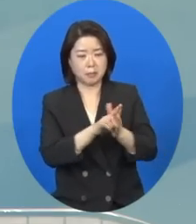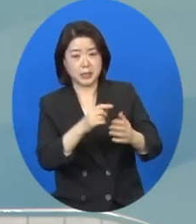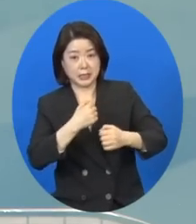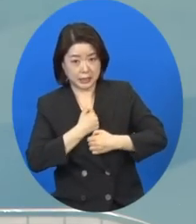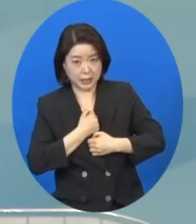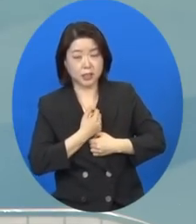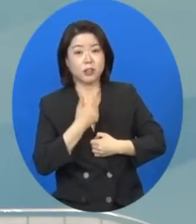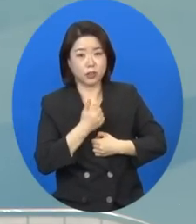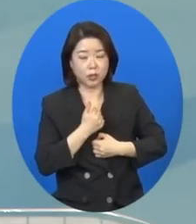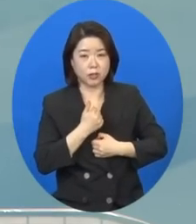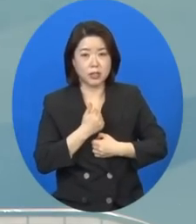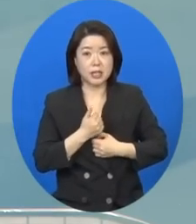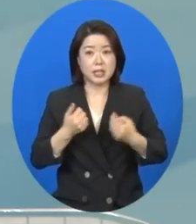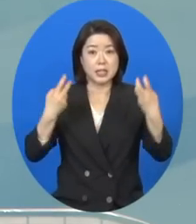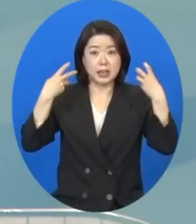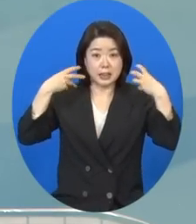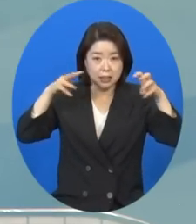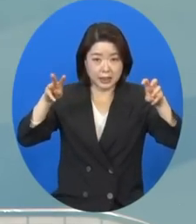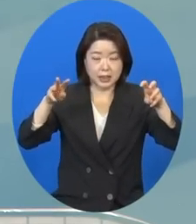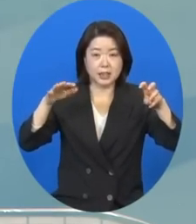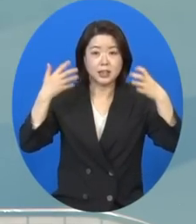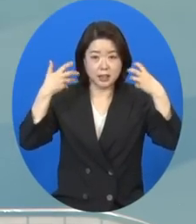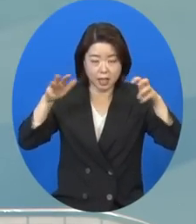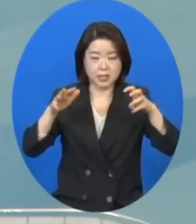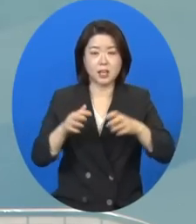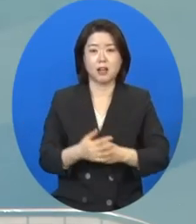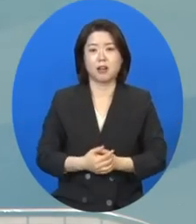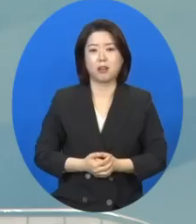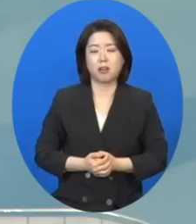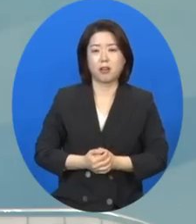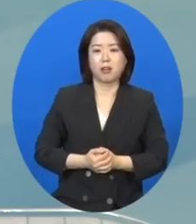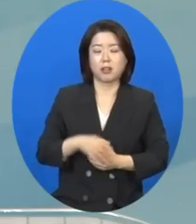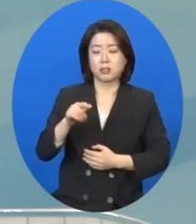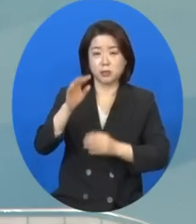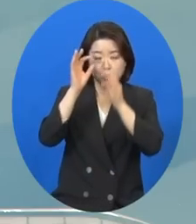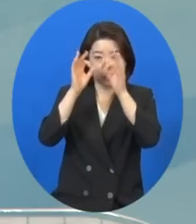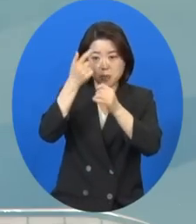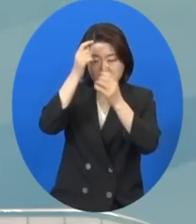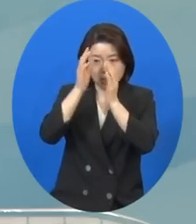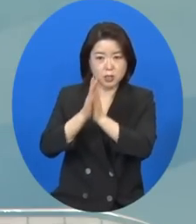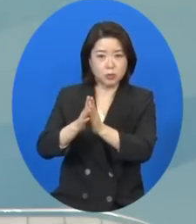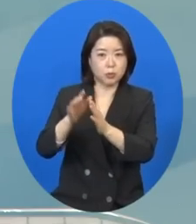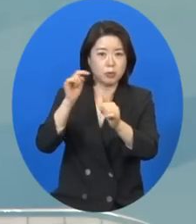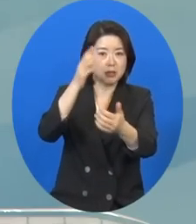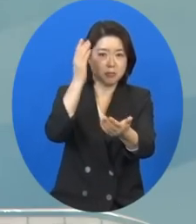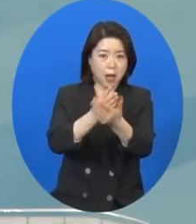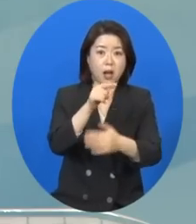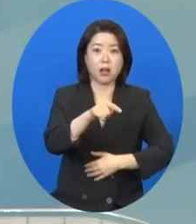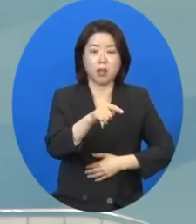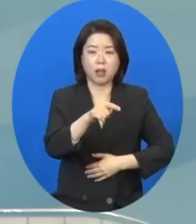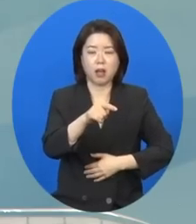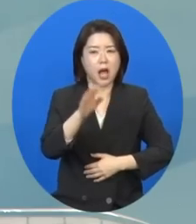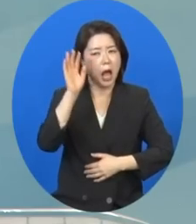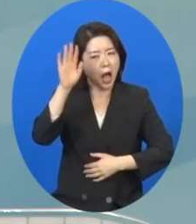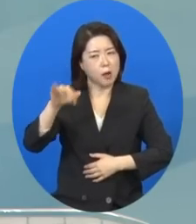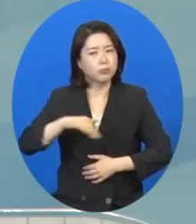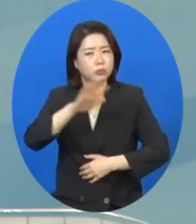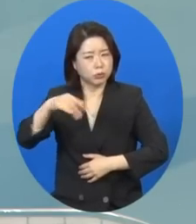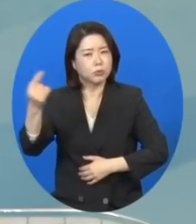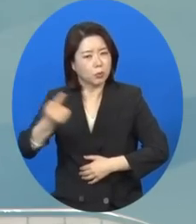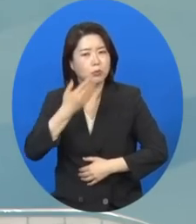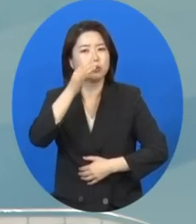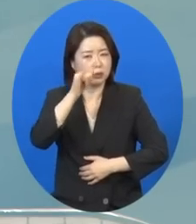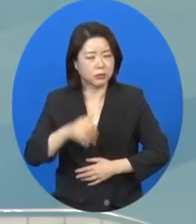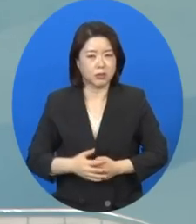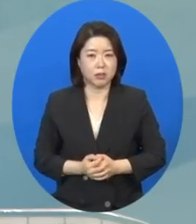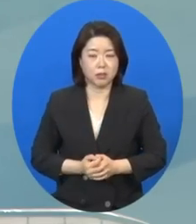다니엘을 생각해 보세요 기도도 못하게 합니다 여러분 언젠가 그런 시대가 올지도 몰라요 이미